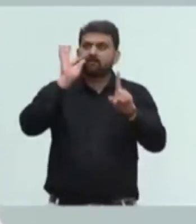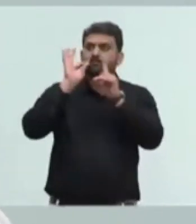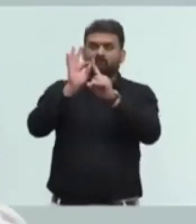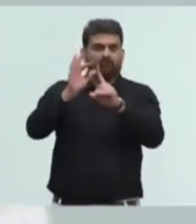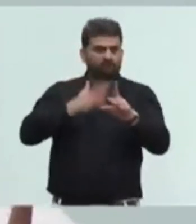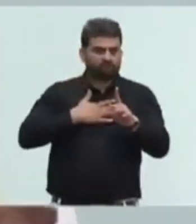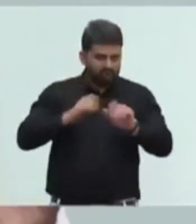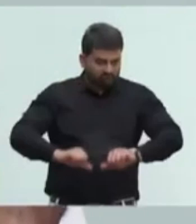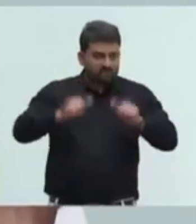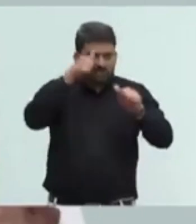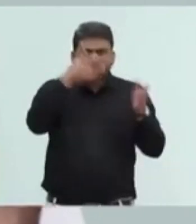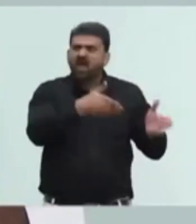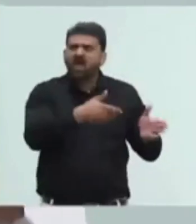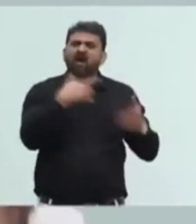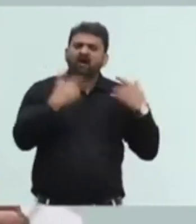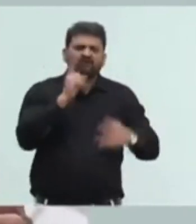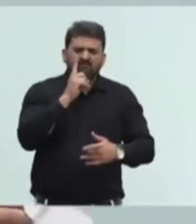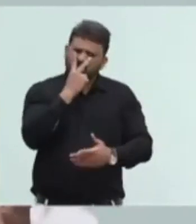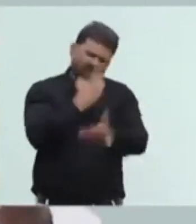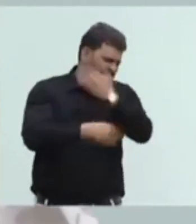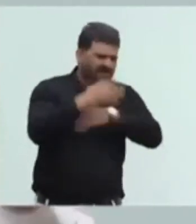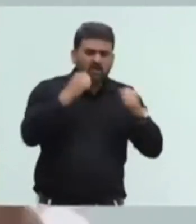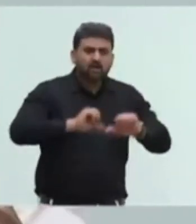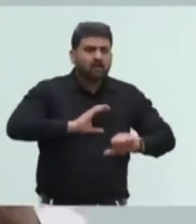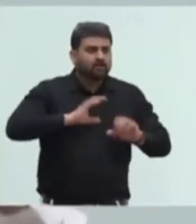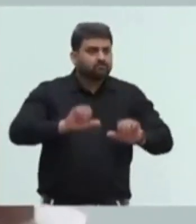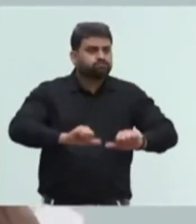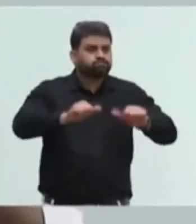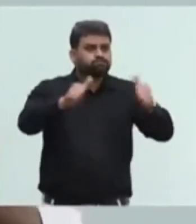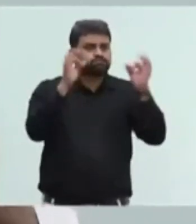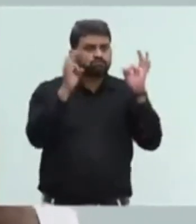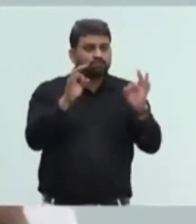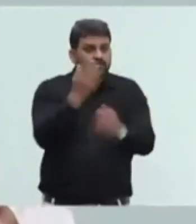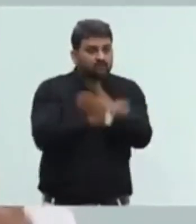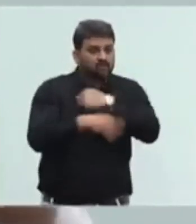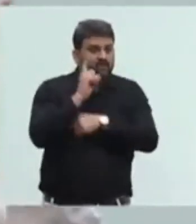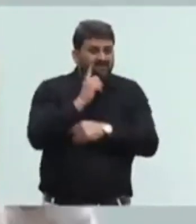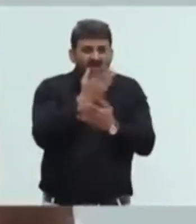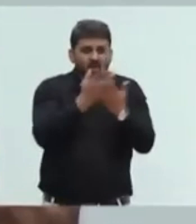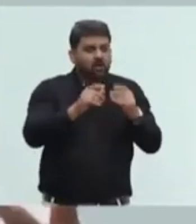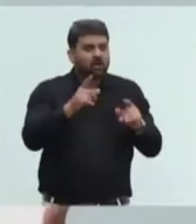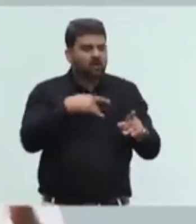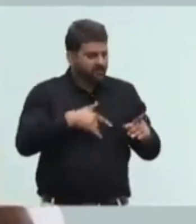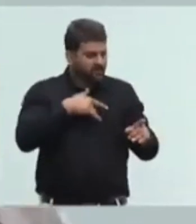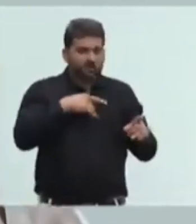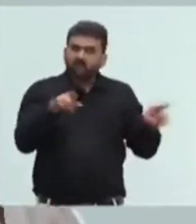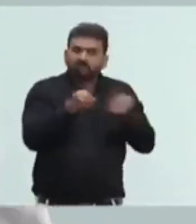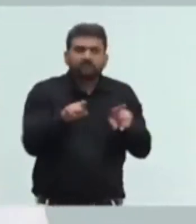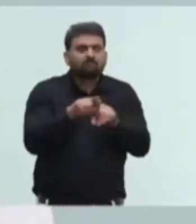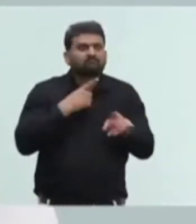जाता है कि हां यह देश ऐसा आएं कि जहां दिव्यांग जनों के प्रति बी यही संवेदना है